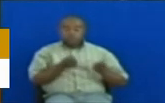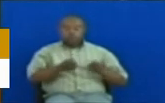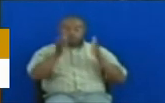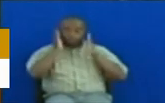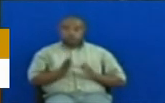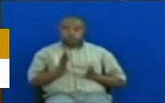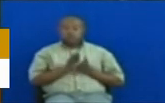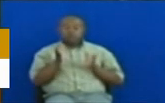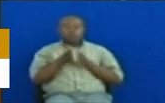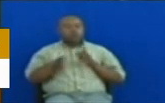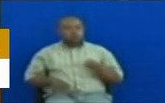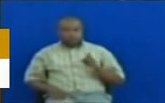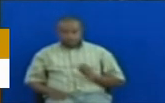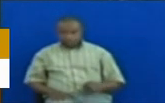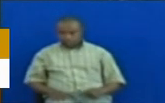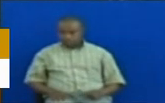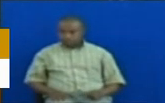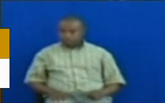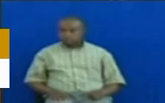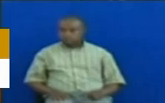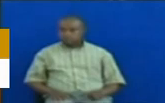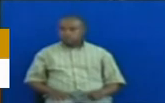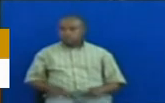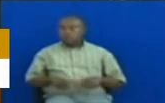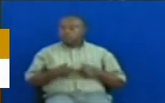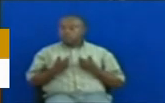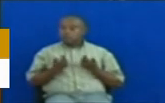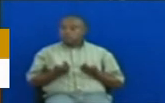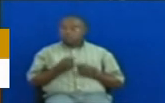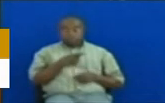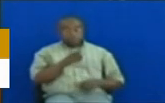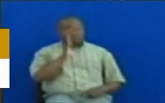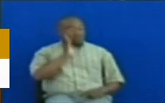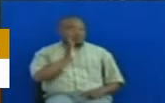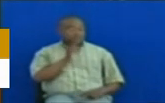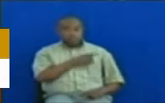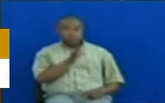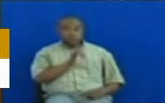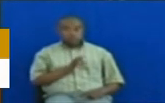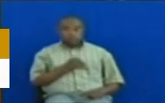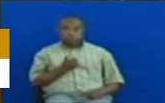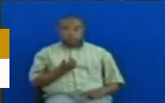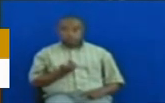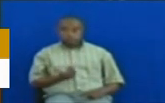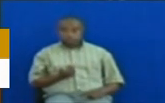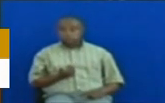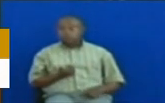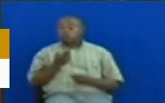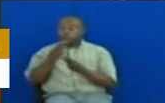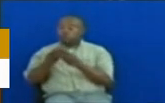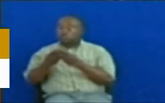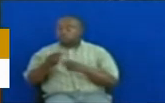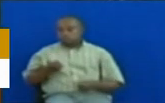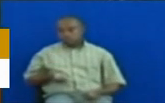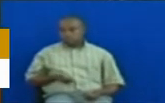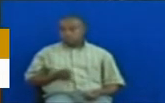ni makubwa, lakini swali wamesema ni vijana wazuri, PhD holders like yourself,